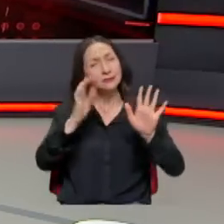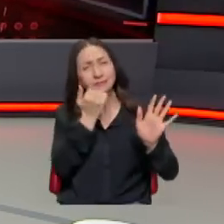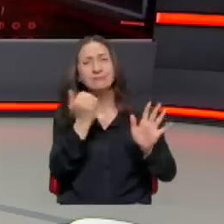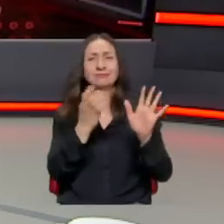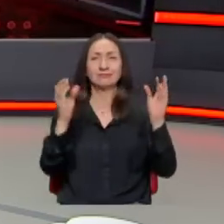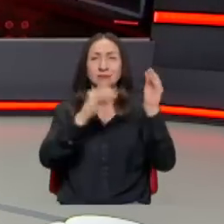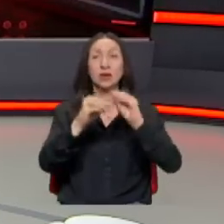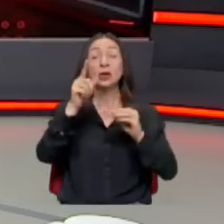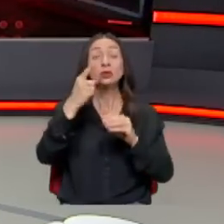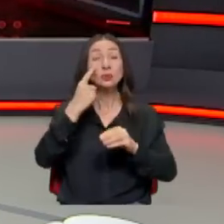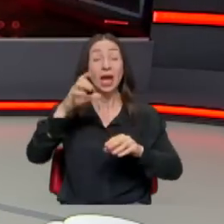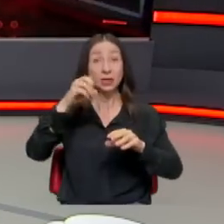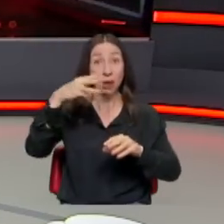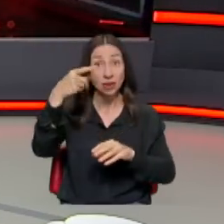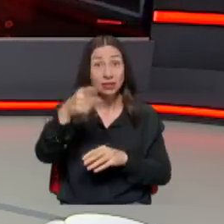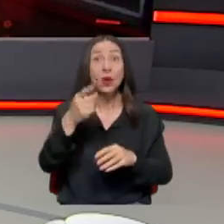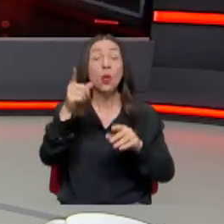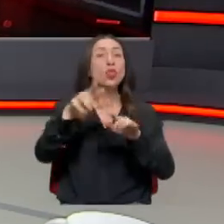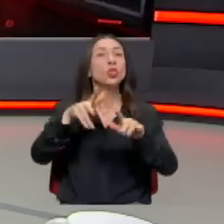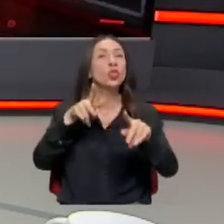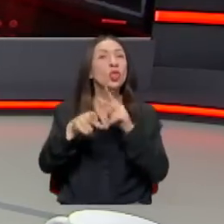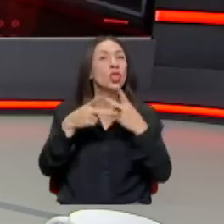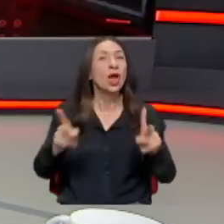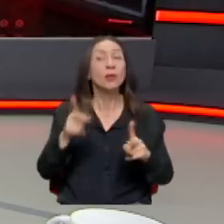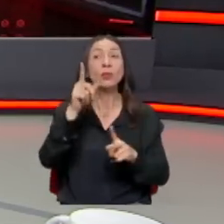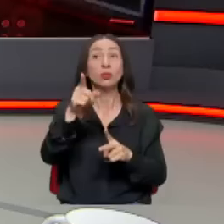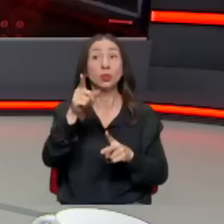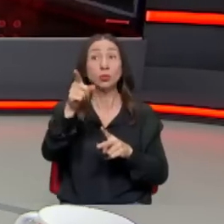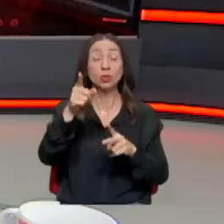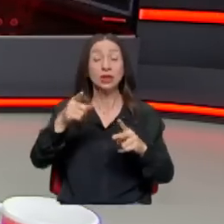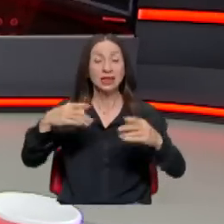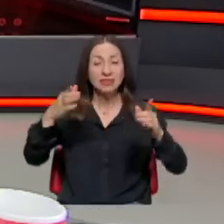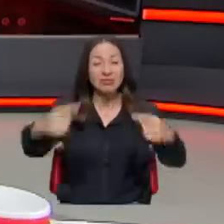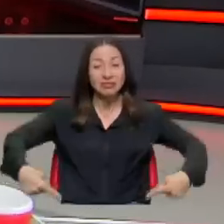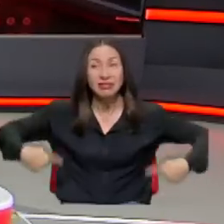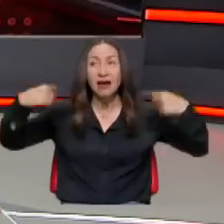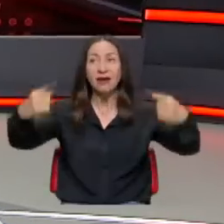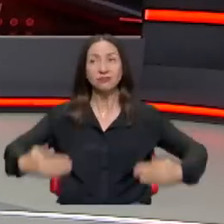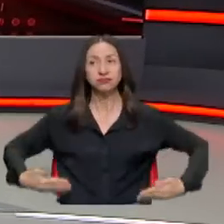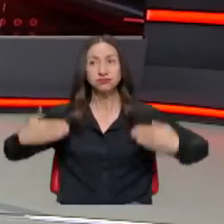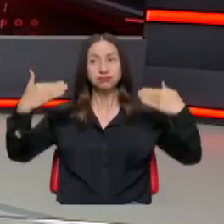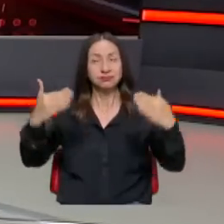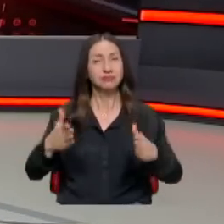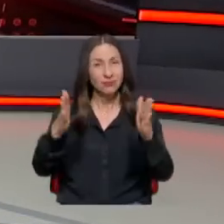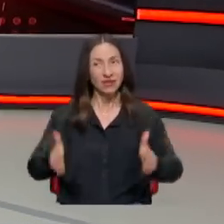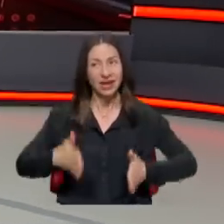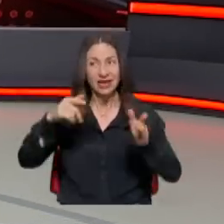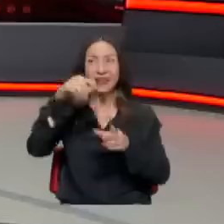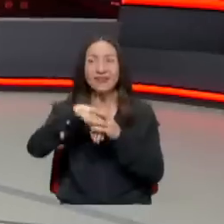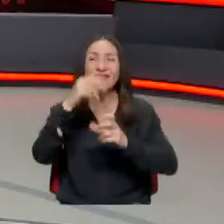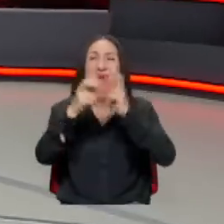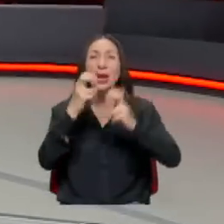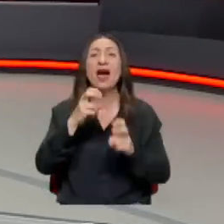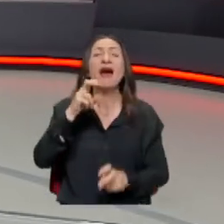Erdoğan o törende bir konuşma yaptı. Bunu, bu tank palet fabrikasını, bu tankın yapılacağı fabrikayı